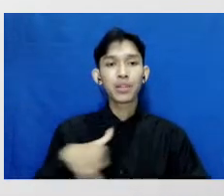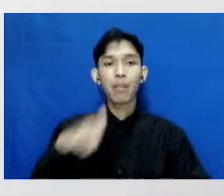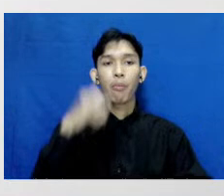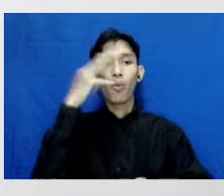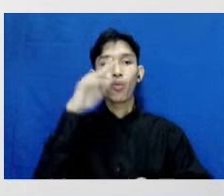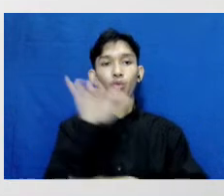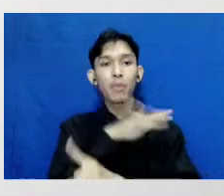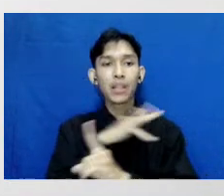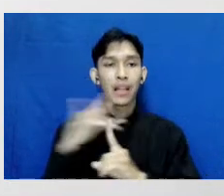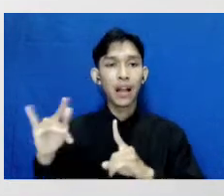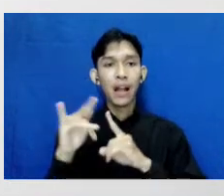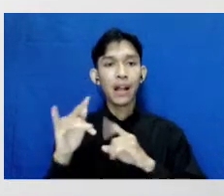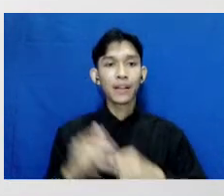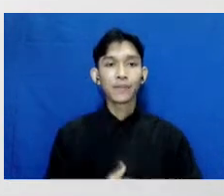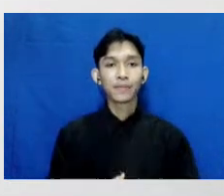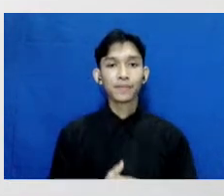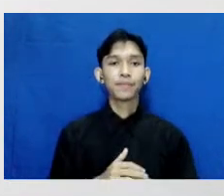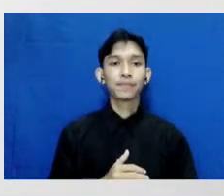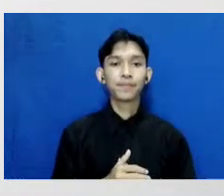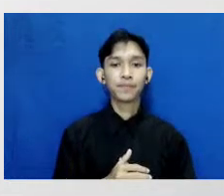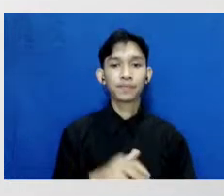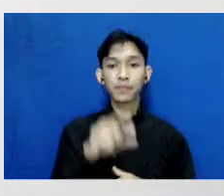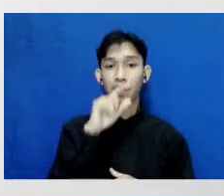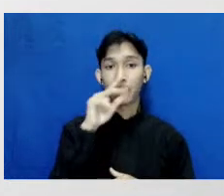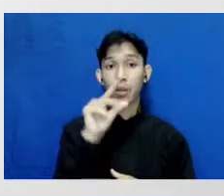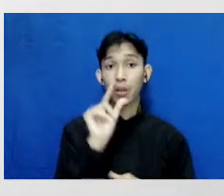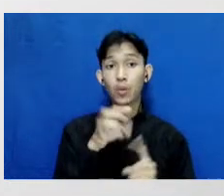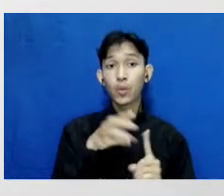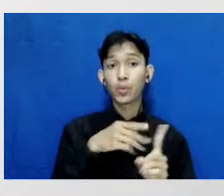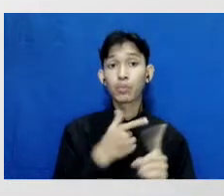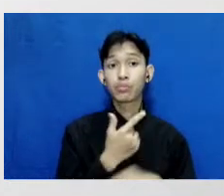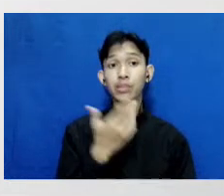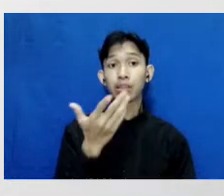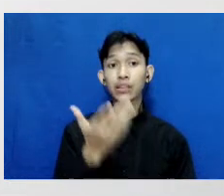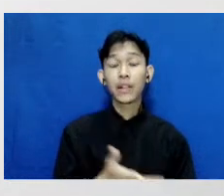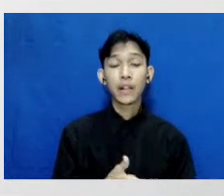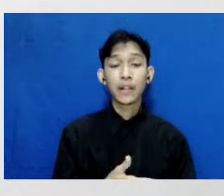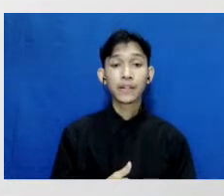masyarakat. Terima kasih. Pak Ruby, silakan.